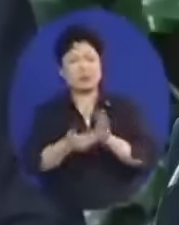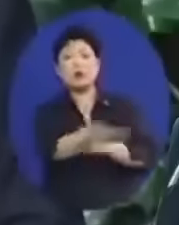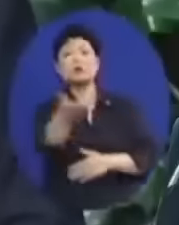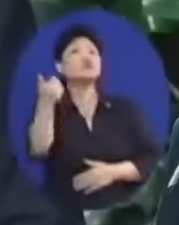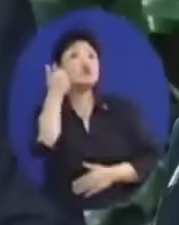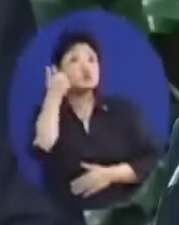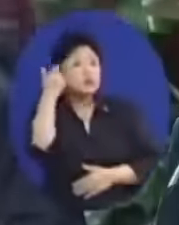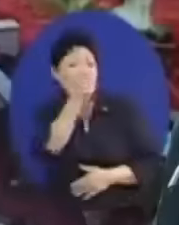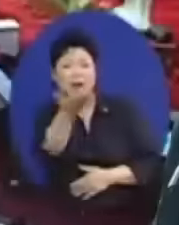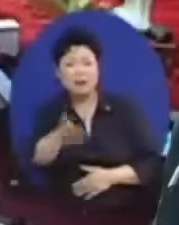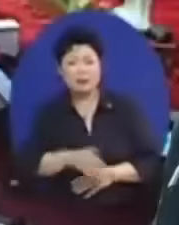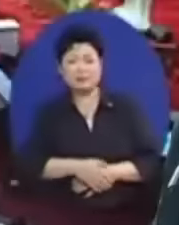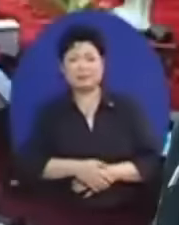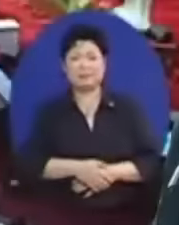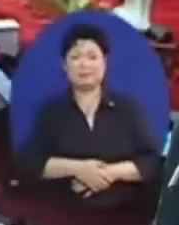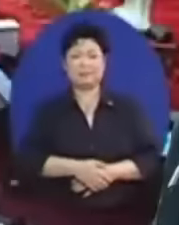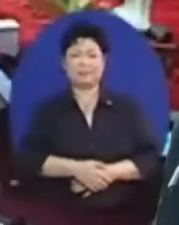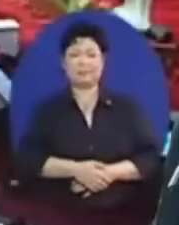누굽니까?